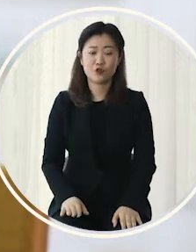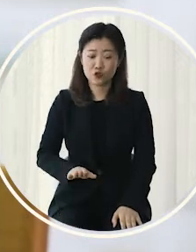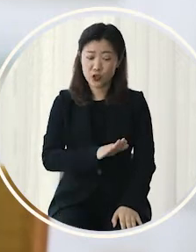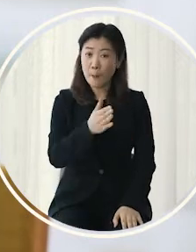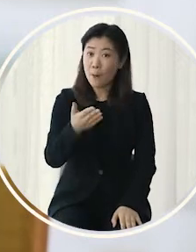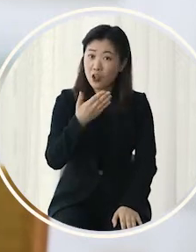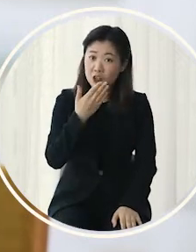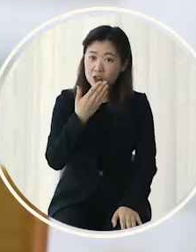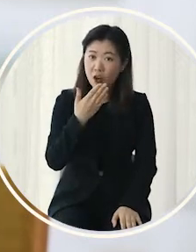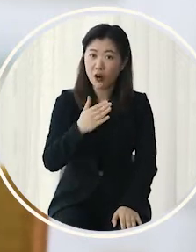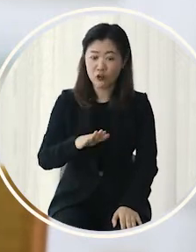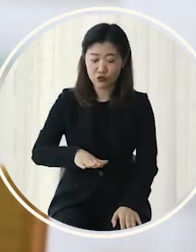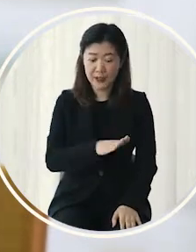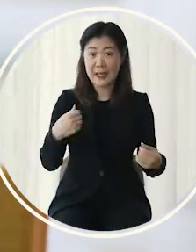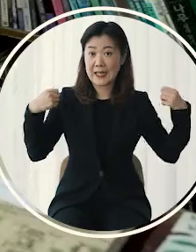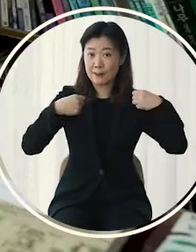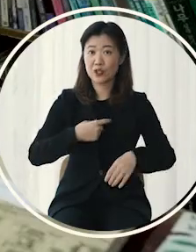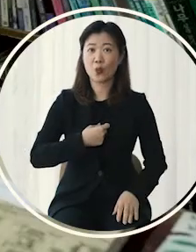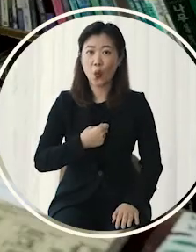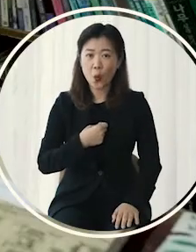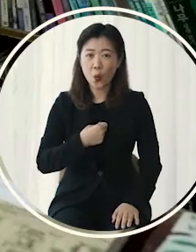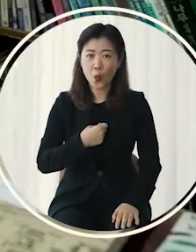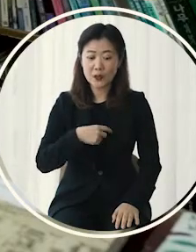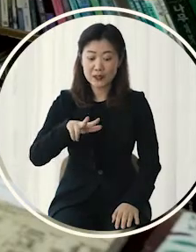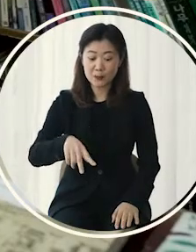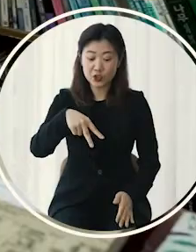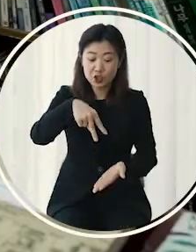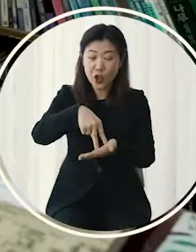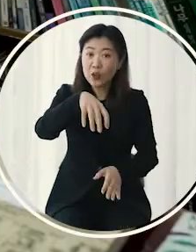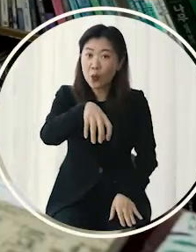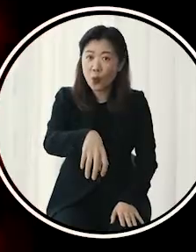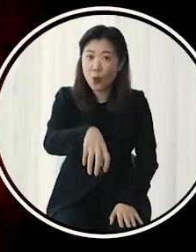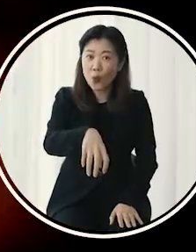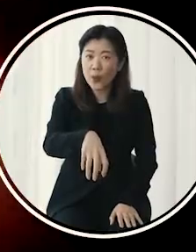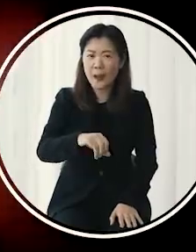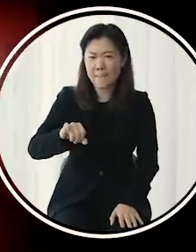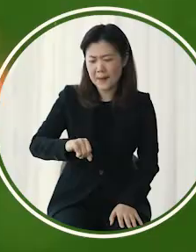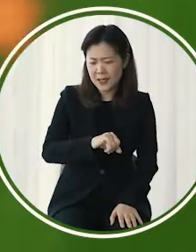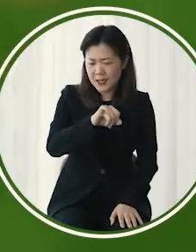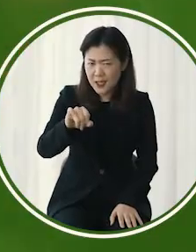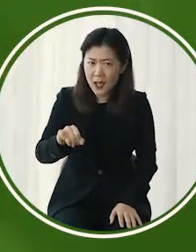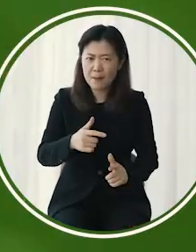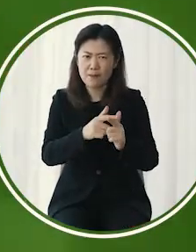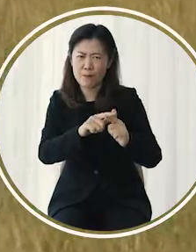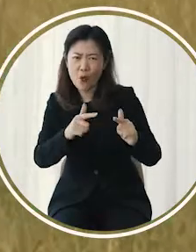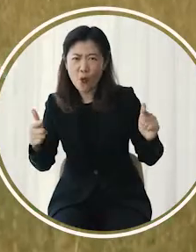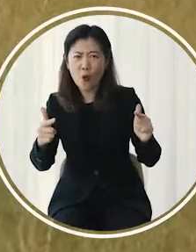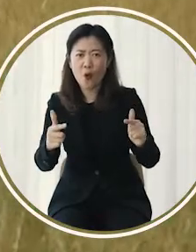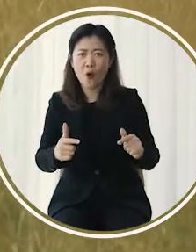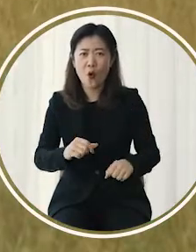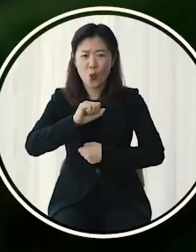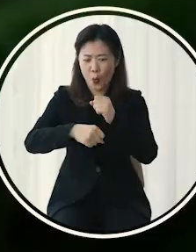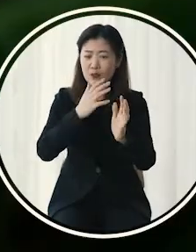먹는 음식, 그리고 우리가 입는 옷, 발을 딛고 서 있는 이곳 역시 미생물부터 뭐 균류부터